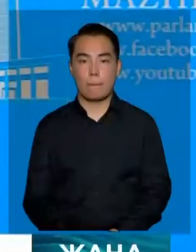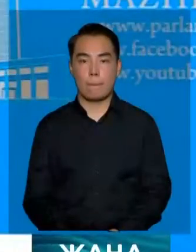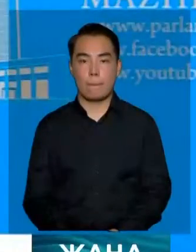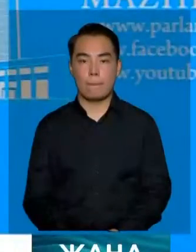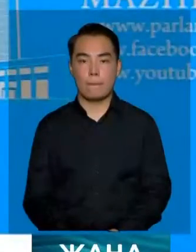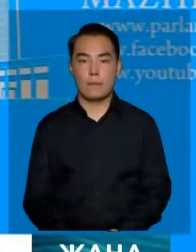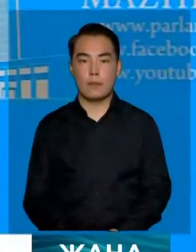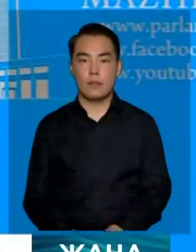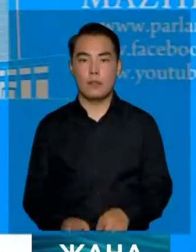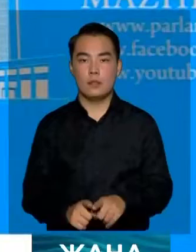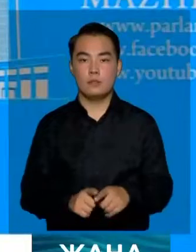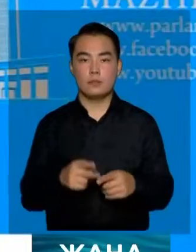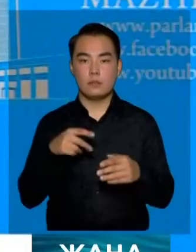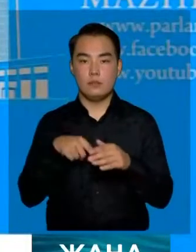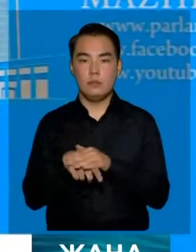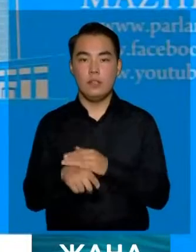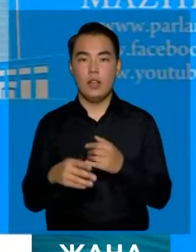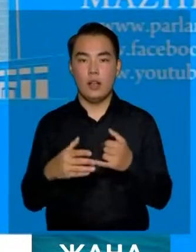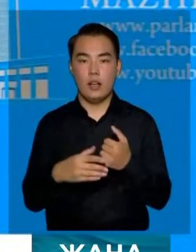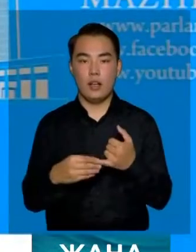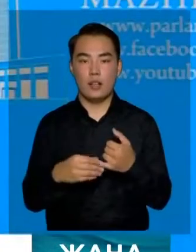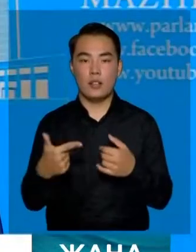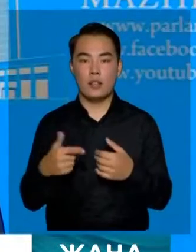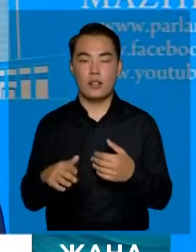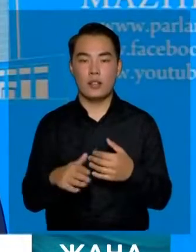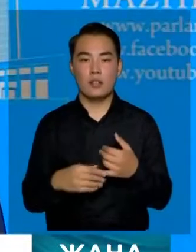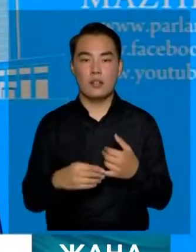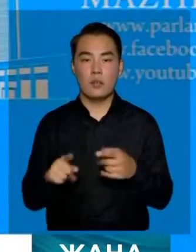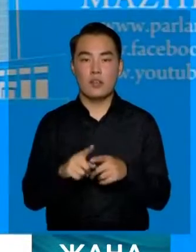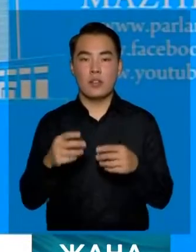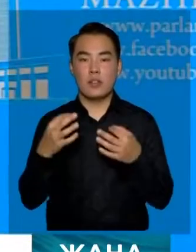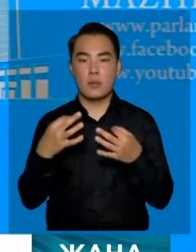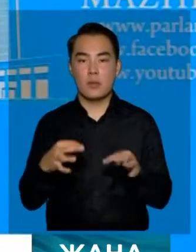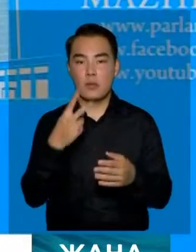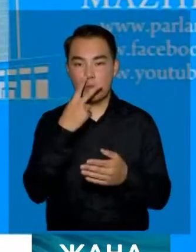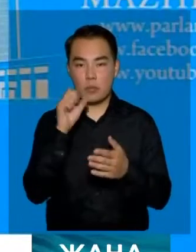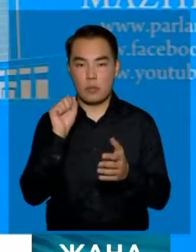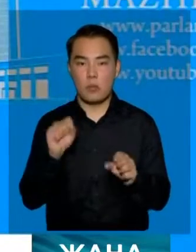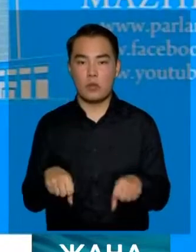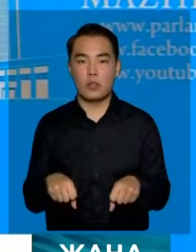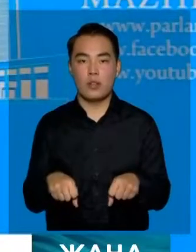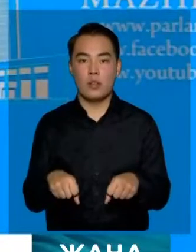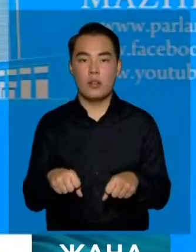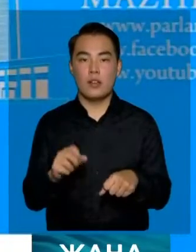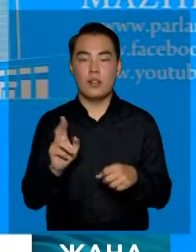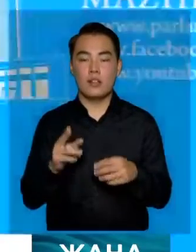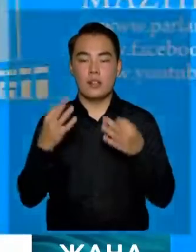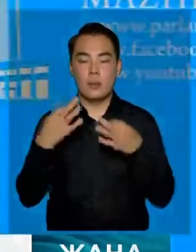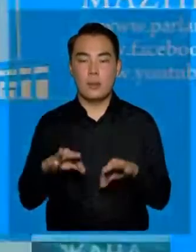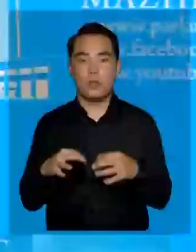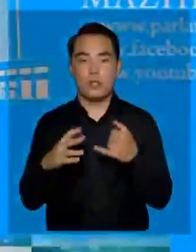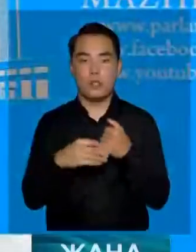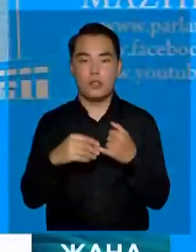Жария кадастрлық картасына кіріп, бас жоспарға сәйкес қай учаскелер бос екенін көруге болады. Сол жерде өзіңізге ұнаған учаскені